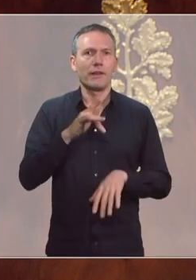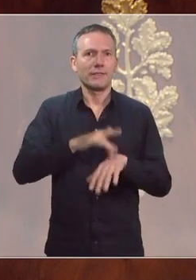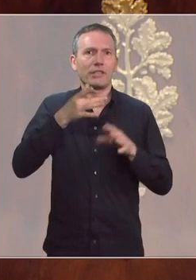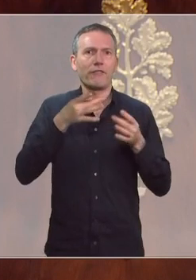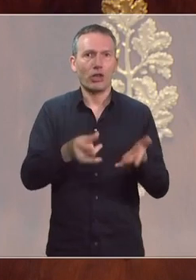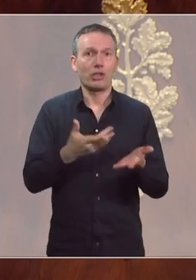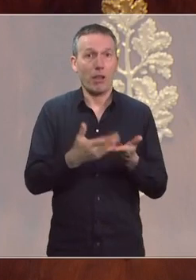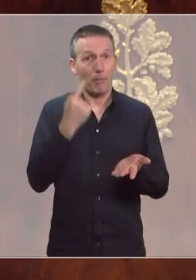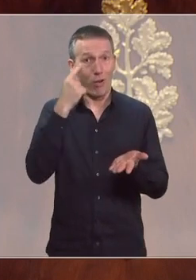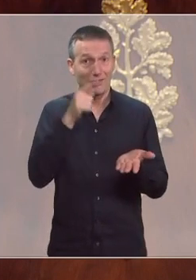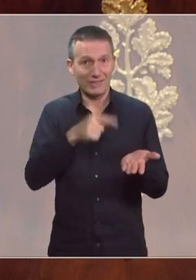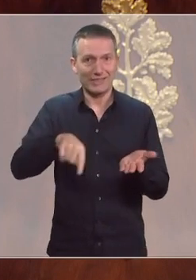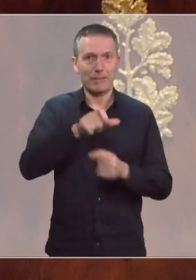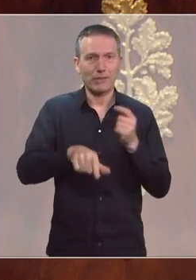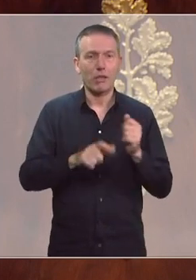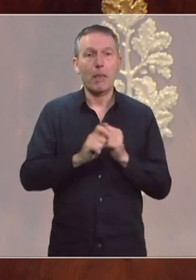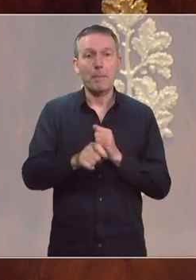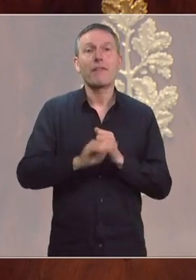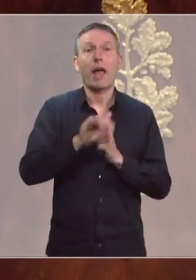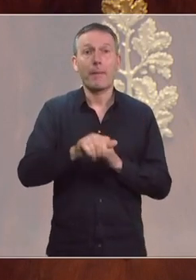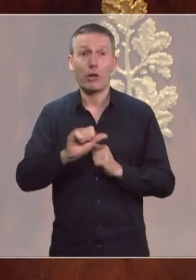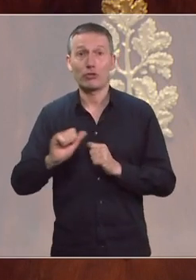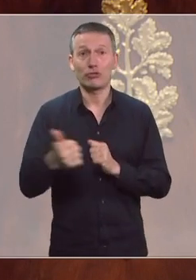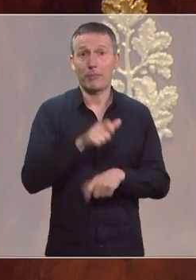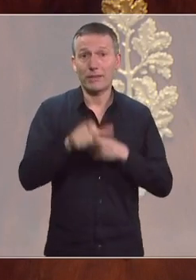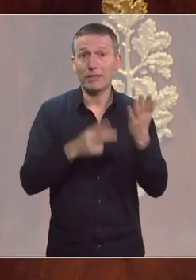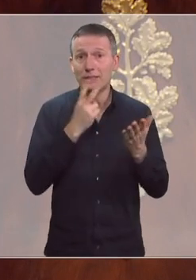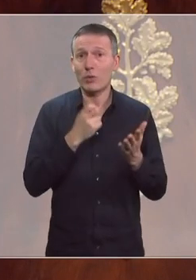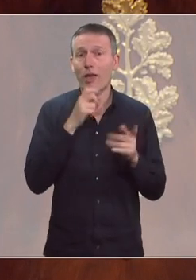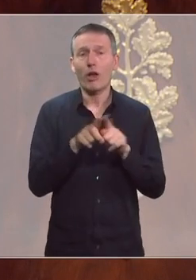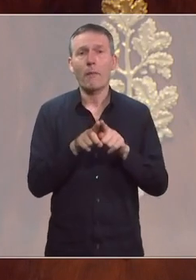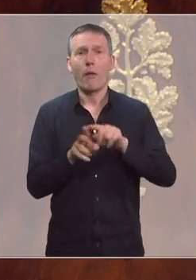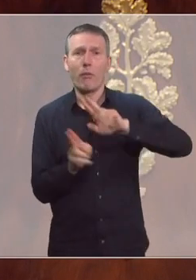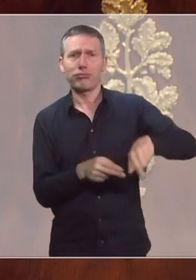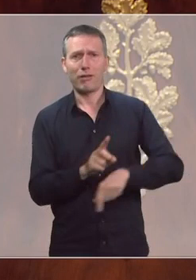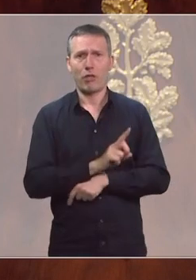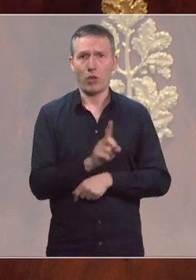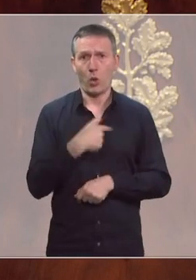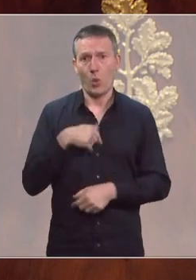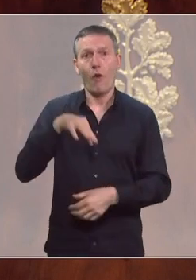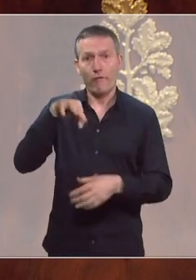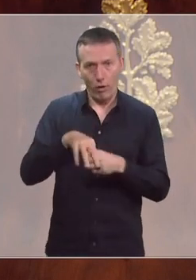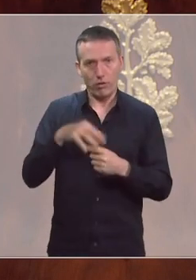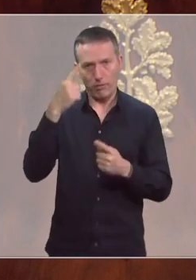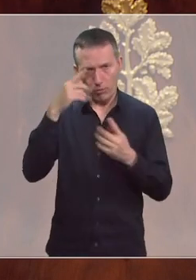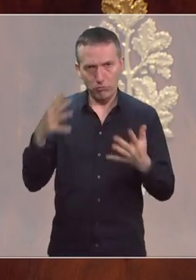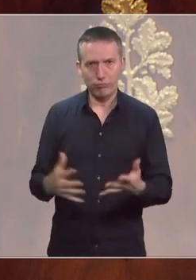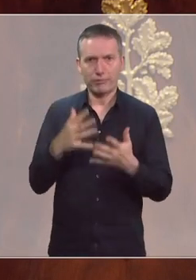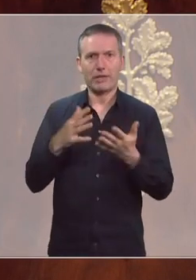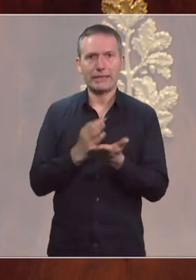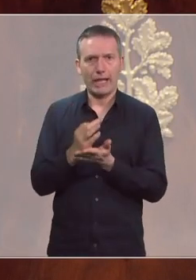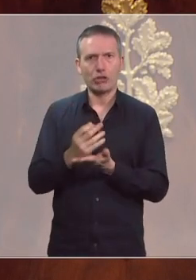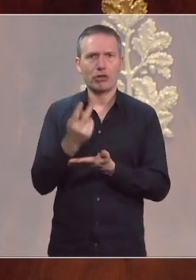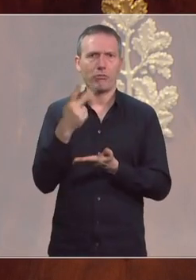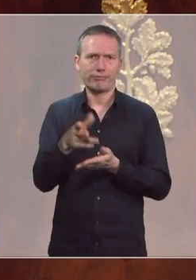et c'est en veillant par la suite à ce que chacun de nos concitoyens ne soit laissé sur le bord de la route, que nous voterons en faveur de la stratégie